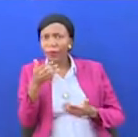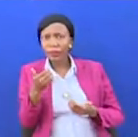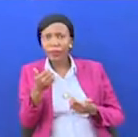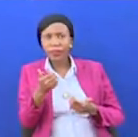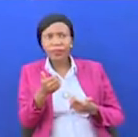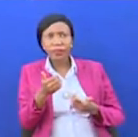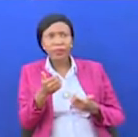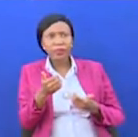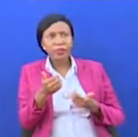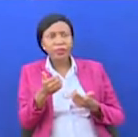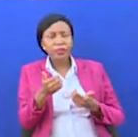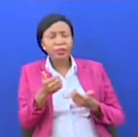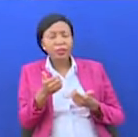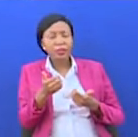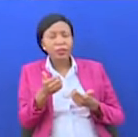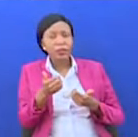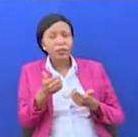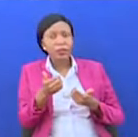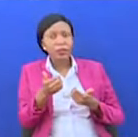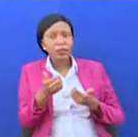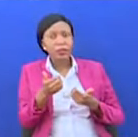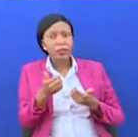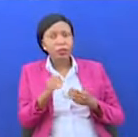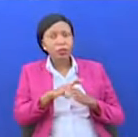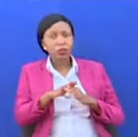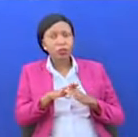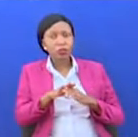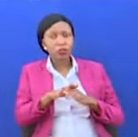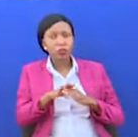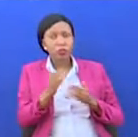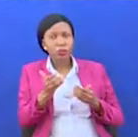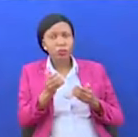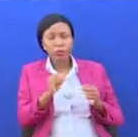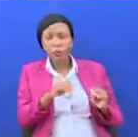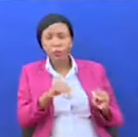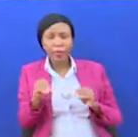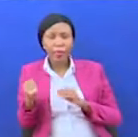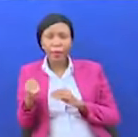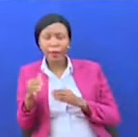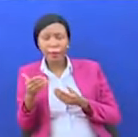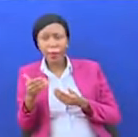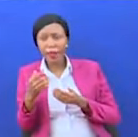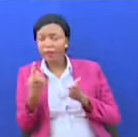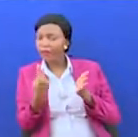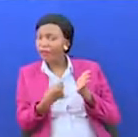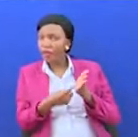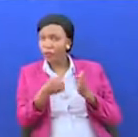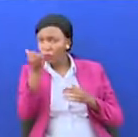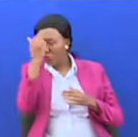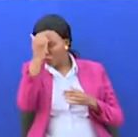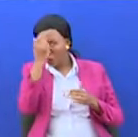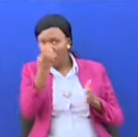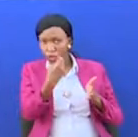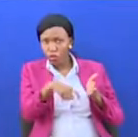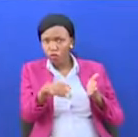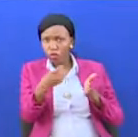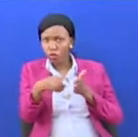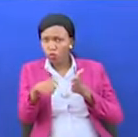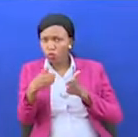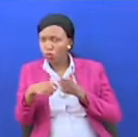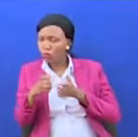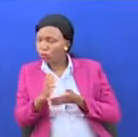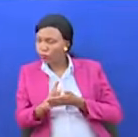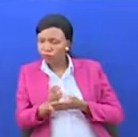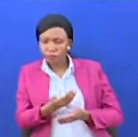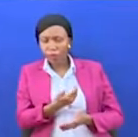zilikuwa zinainkaa kwenye kutumia cashless. Kwa mfano mnakumbuka tulikuwa na tozo tukaiondoa, tulikuwa